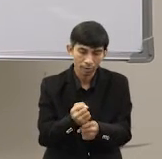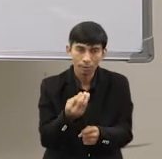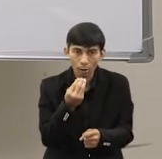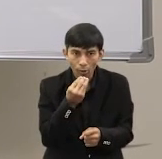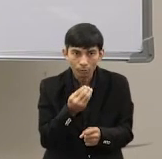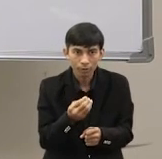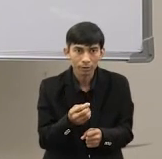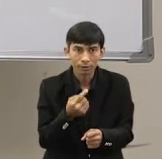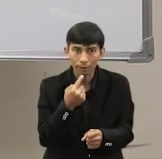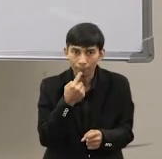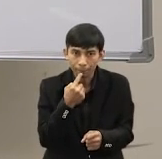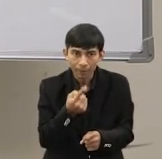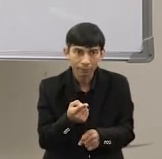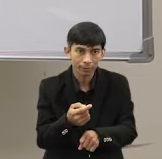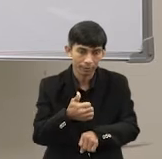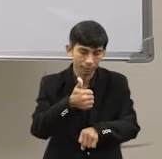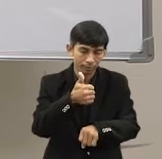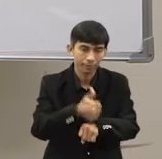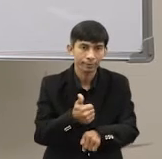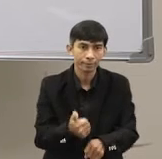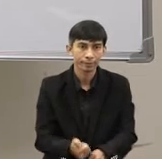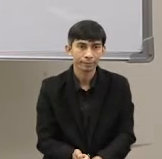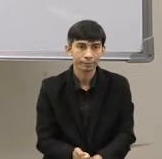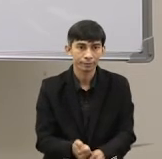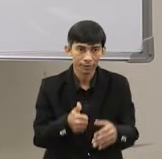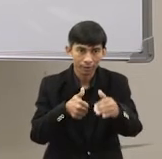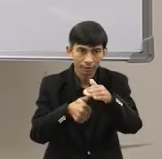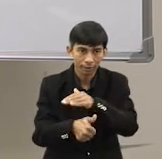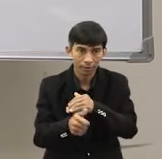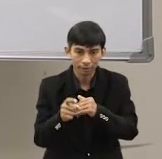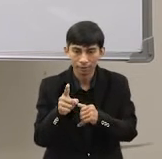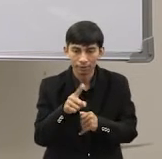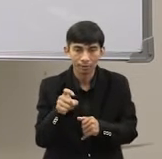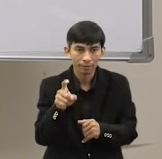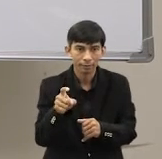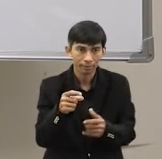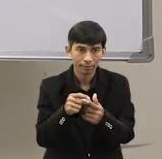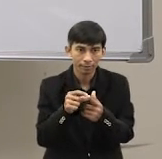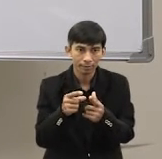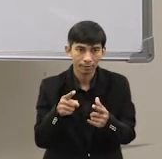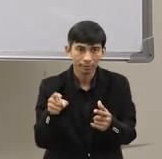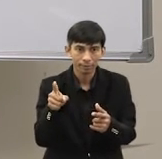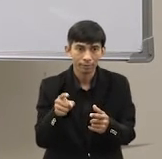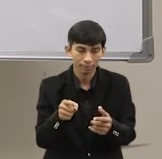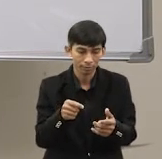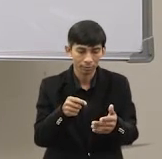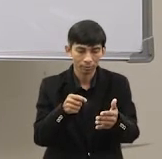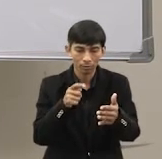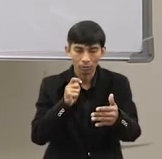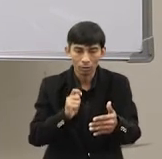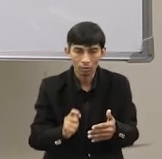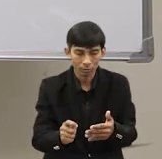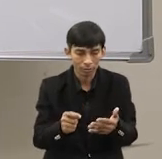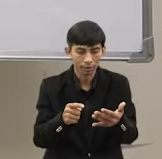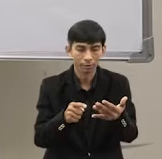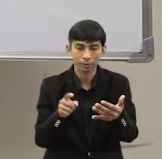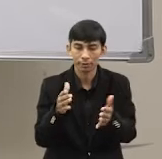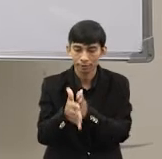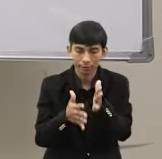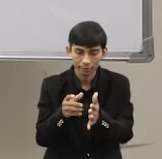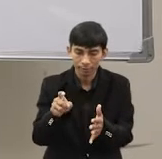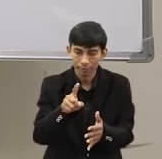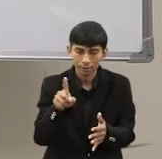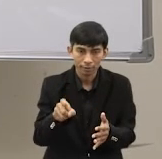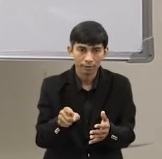pro thiền chà chốc hang khổm đại miên bị ta là hốt mà đo sở nhà xua nì ta cái hai